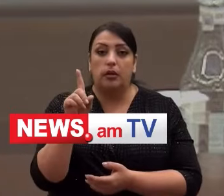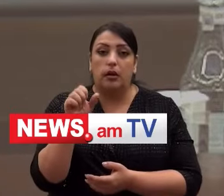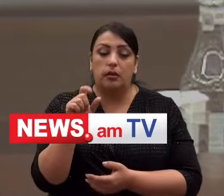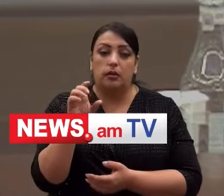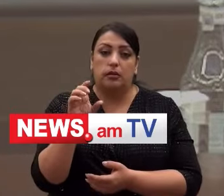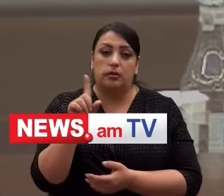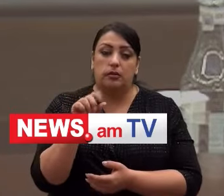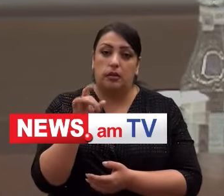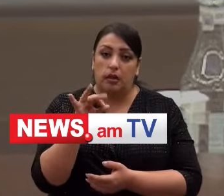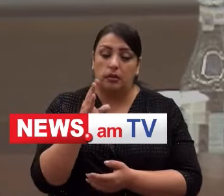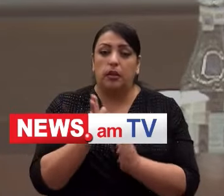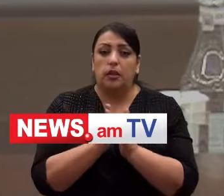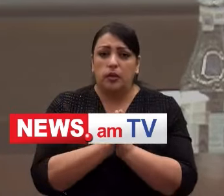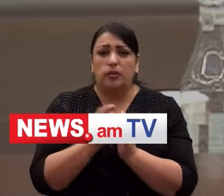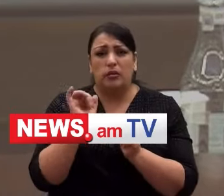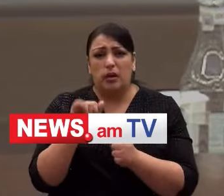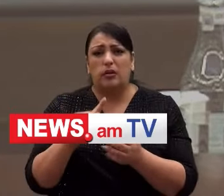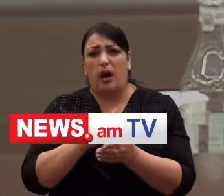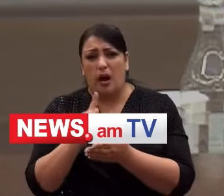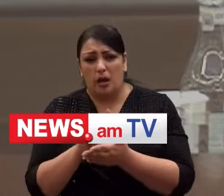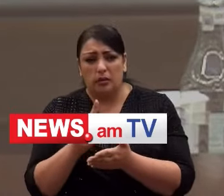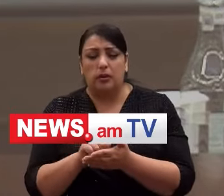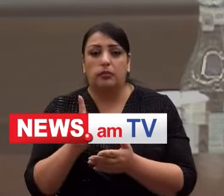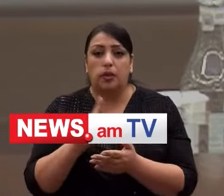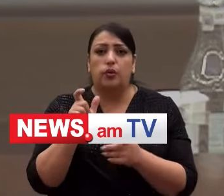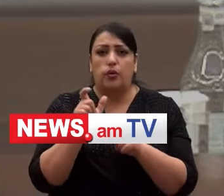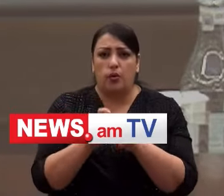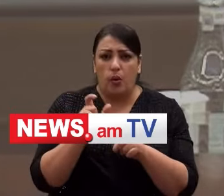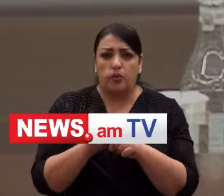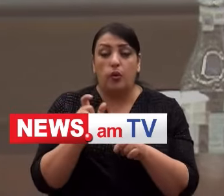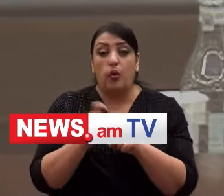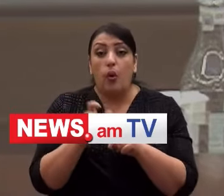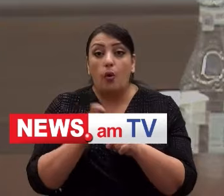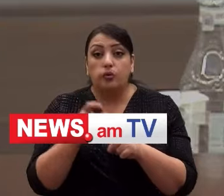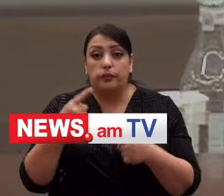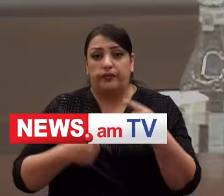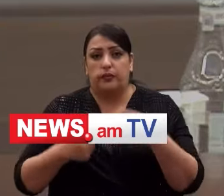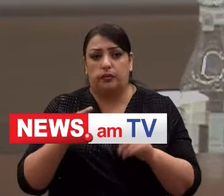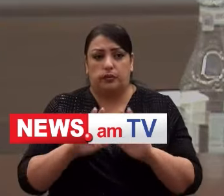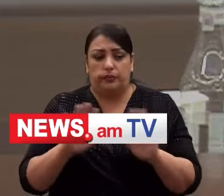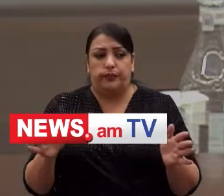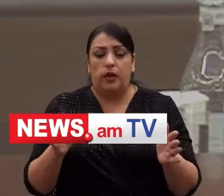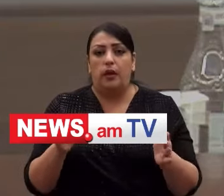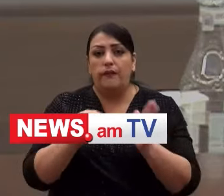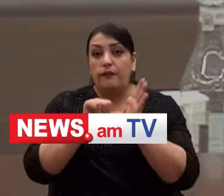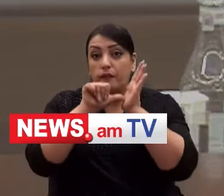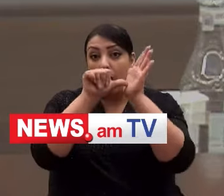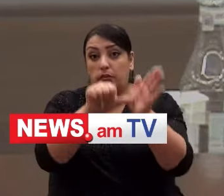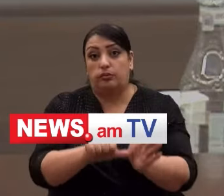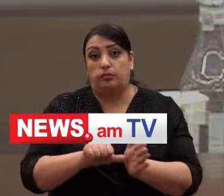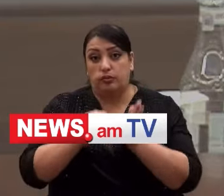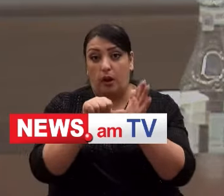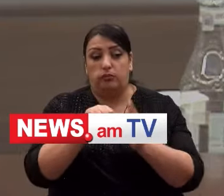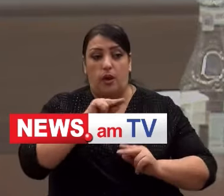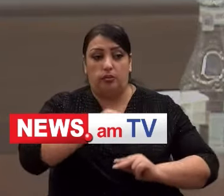Պարլամենտում կարող են սուր հարցադրումներ լինեն, դրա համար Պարլամենտը խոսքով այսքան 6 ժամից ավել աշխատել ենք։